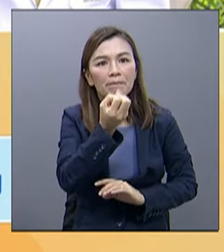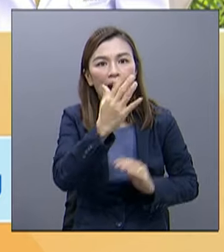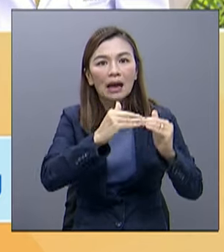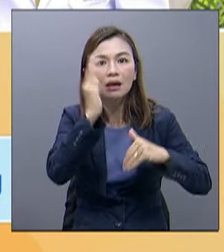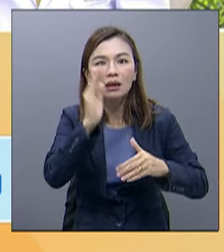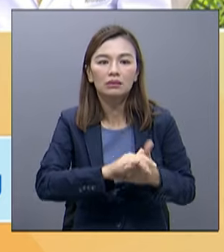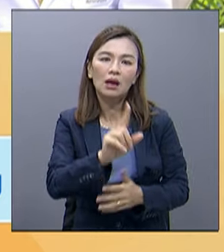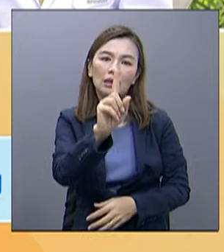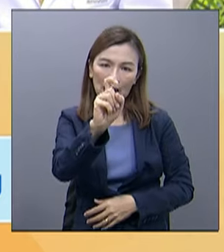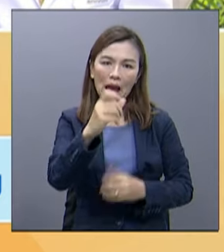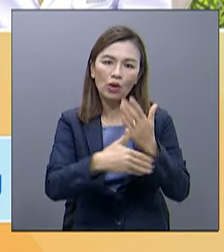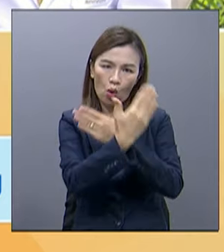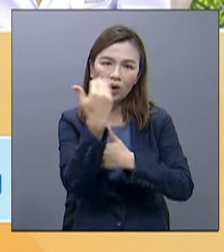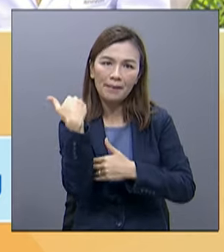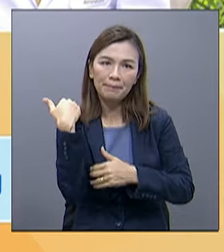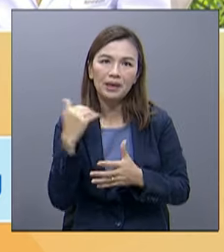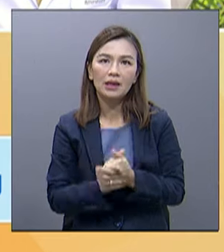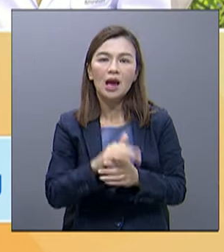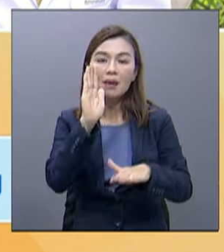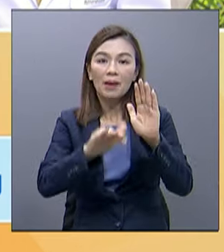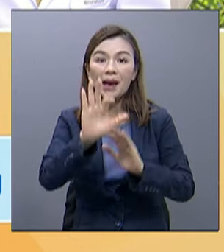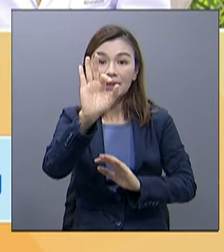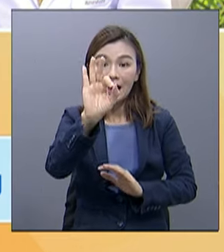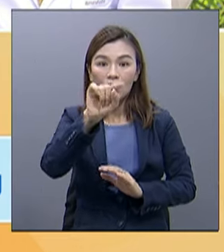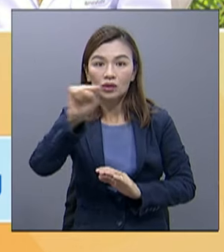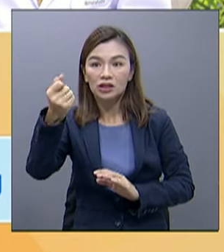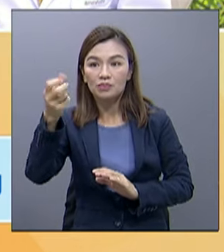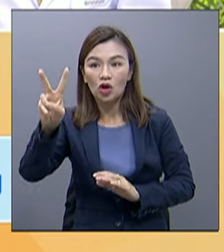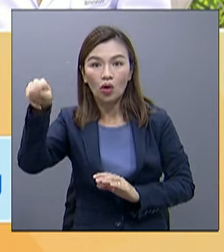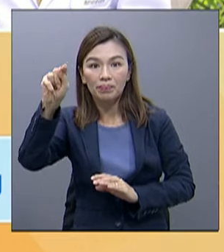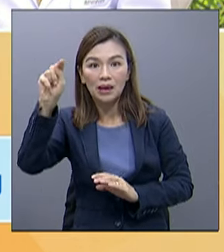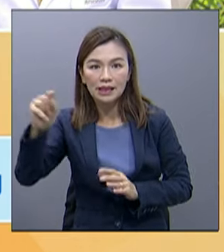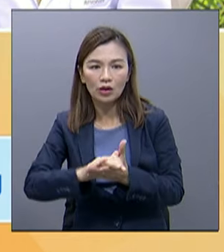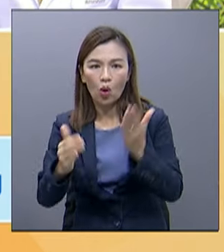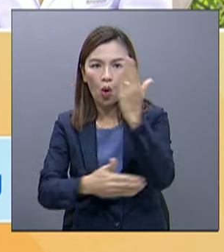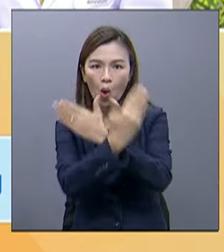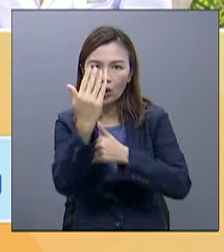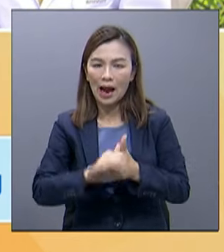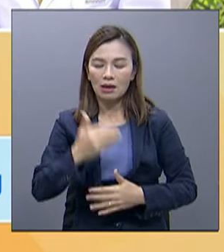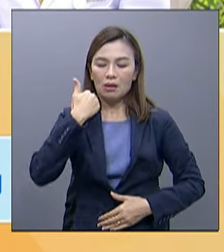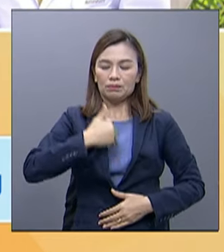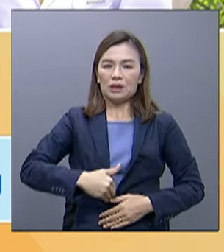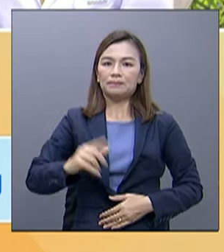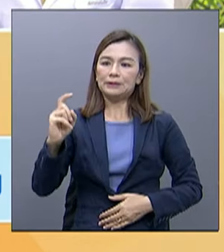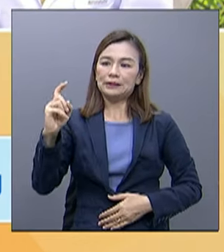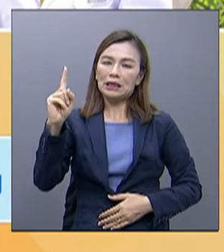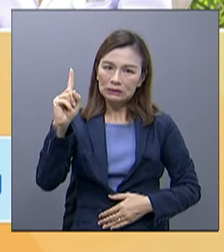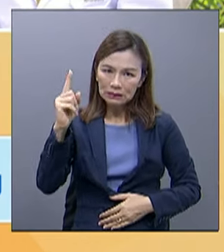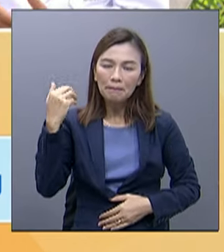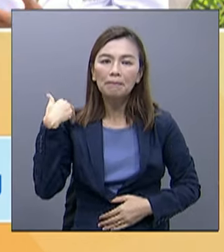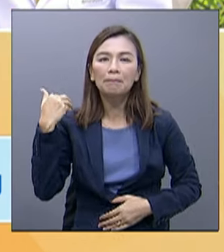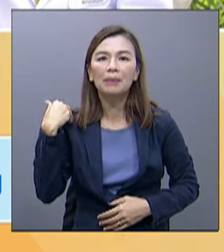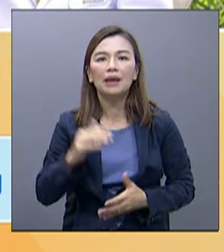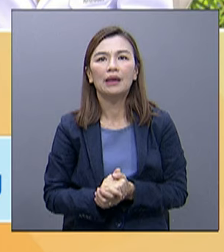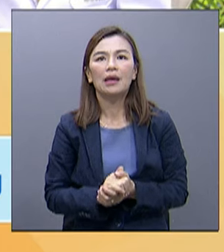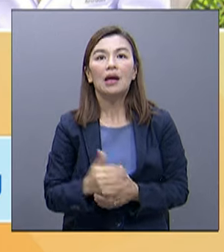เกินนะครับประมาณ 9-12เพนะครับเพิ่มอัมพฤกษ์อพาตด้วยโอ้นี่เบตาคลีนนะครับซึ่งาบางคนอาจจะ